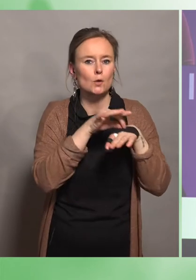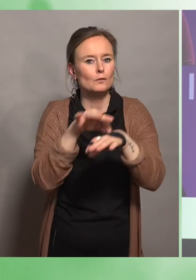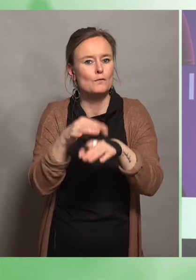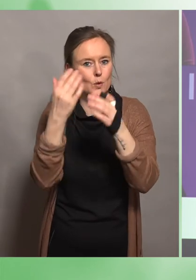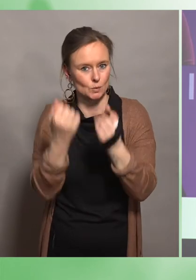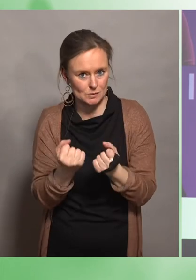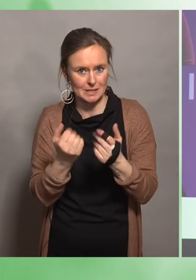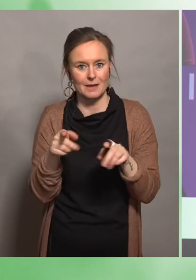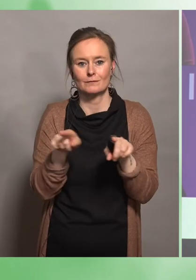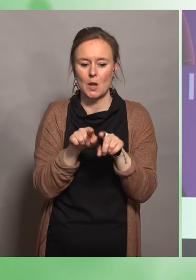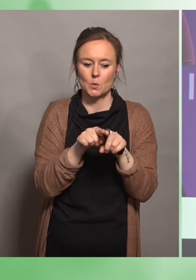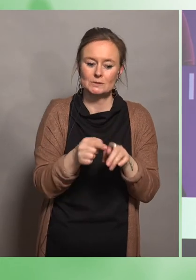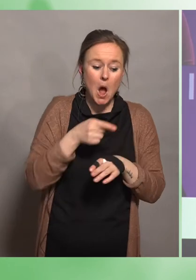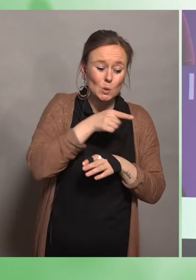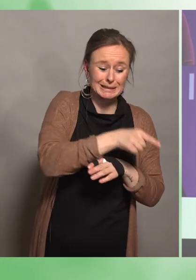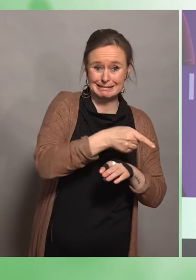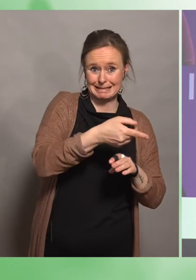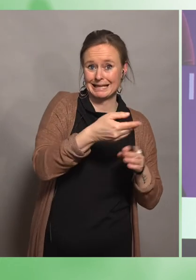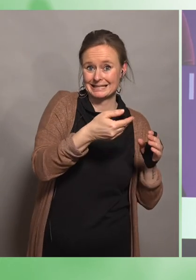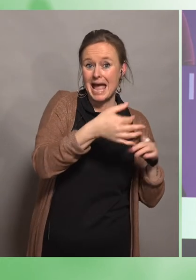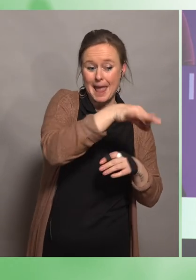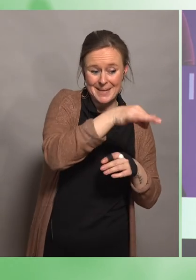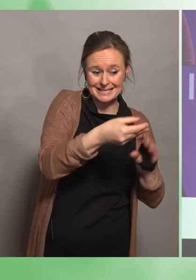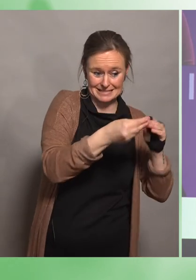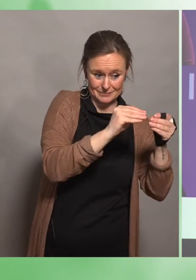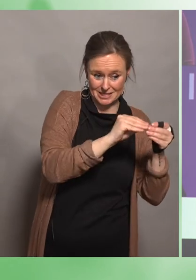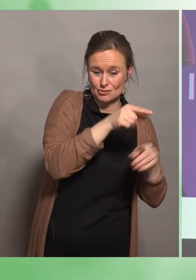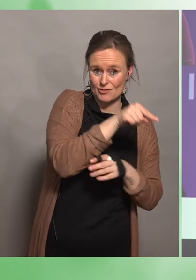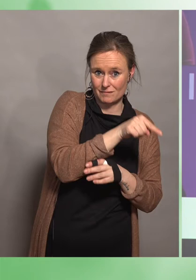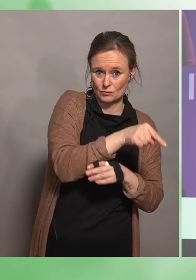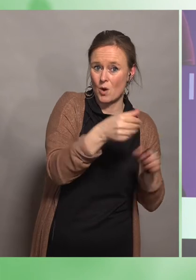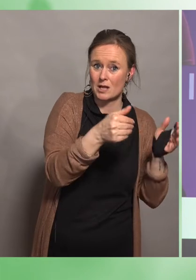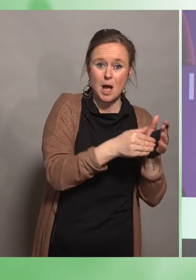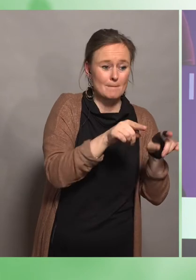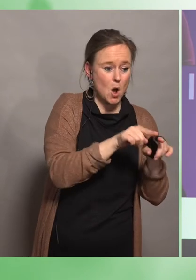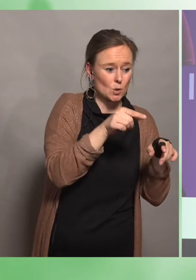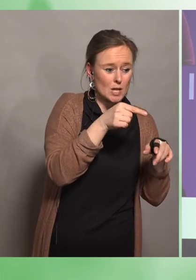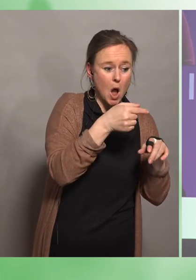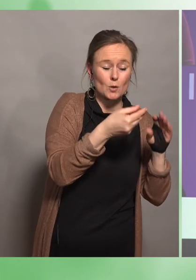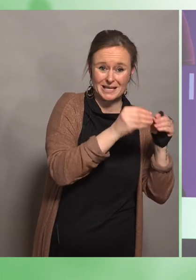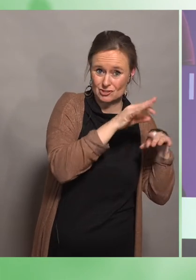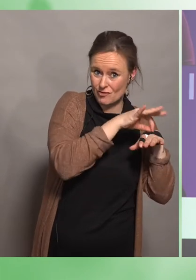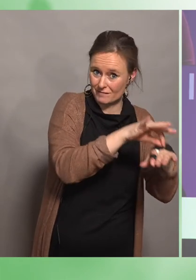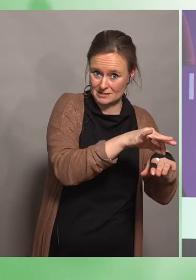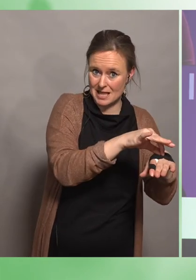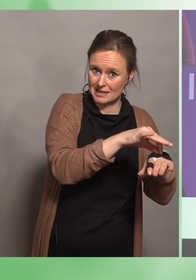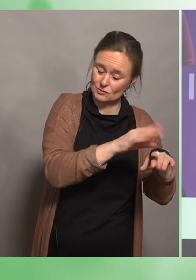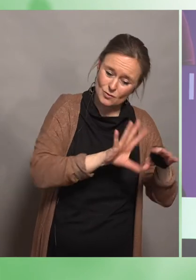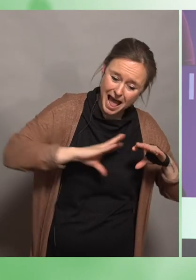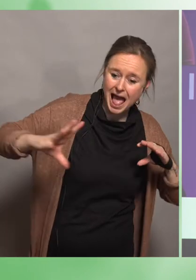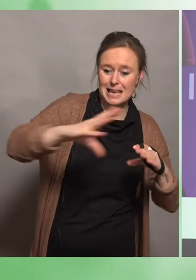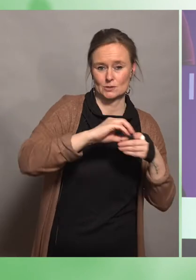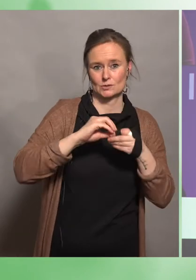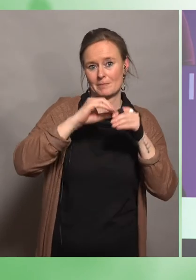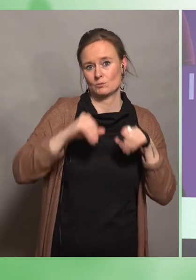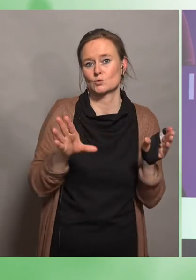BIPA jetzt in den Filialen die Mitarbeiter, Mitarbeiterinnen, die Filialleitungen, die hier sozusagen auch mit im Boot sind. Ja. Und damit das